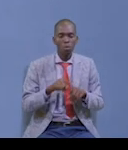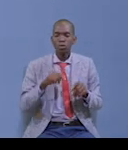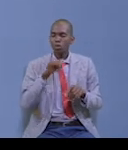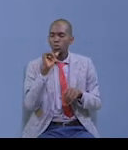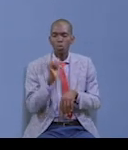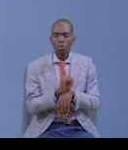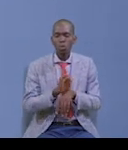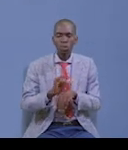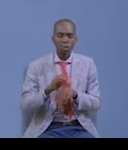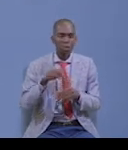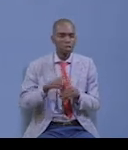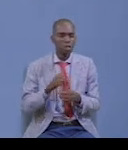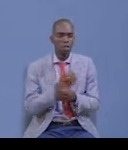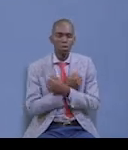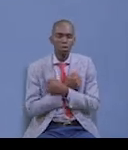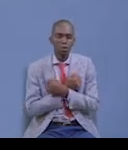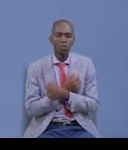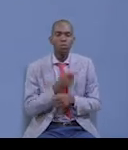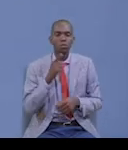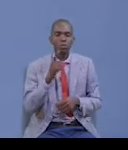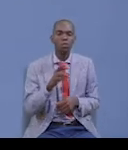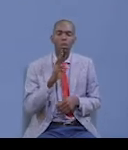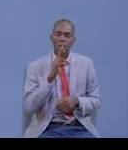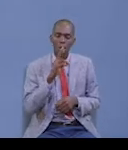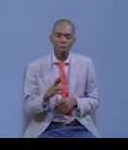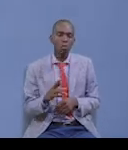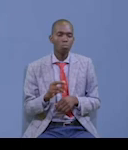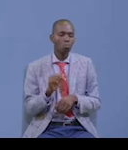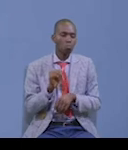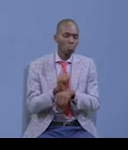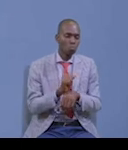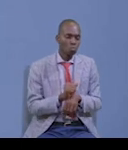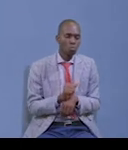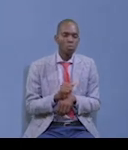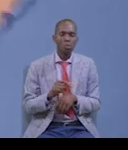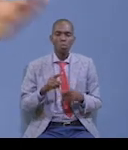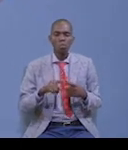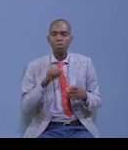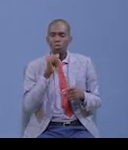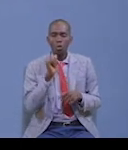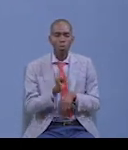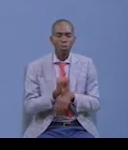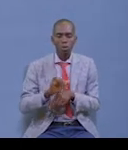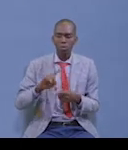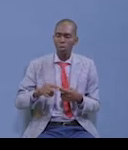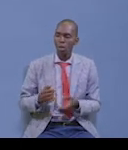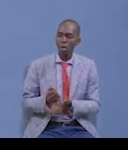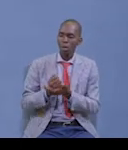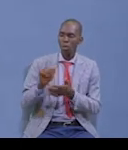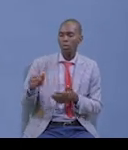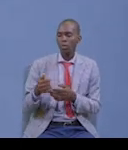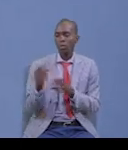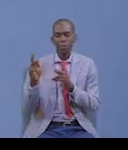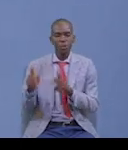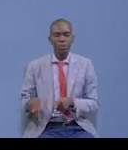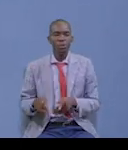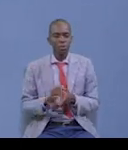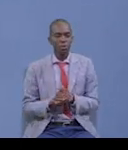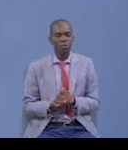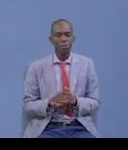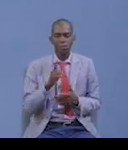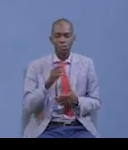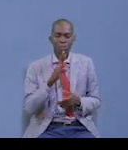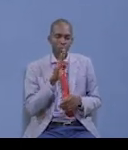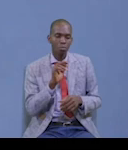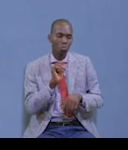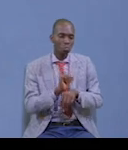acting you are not acting to help the other person. ఇతర వ్యక్తికి సహకరించే రీతిలో మీ చర్యలు లేకపోతే. When you are acting you are not acting to